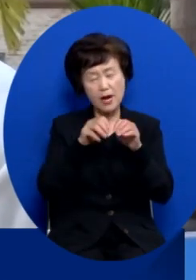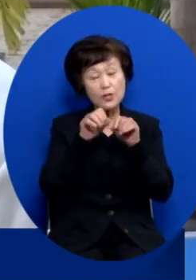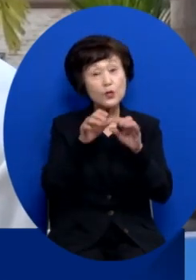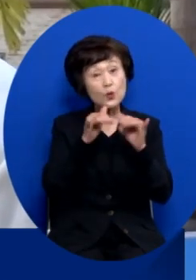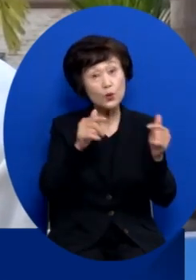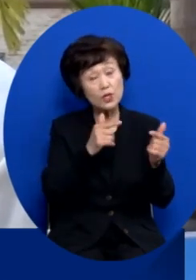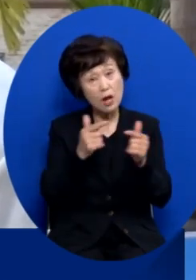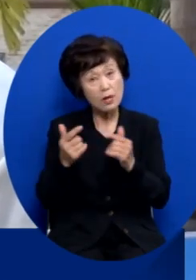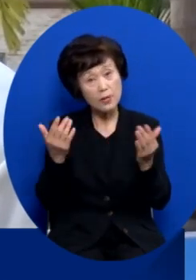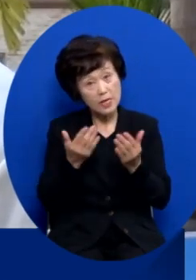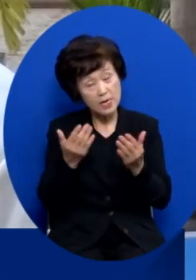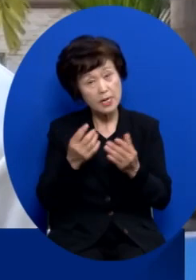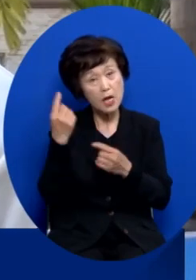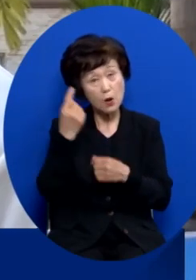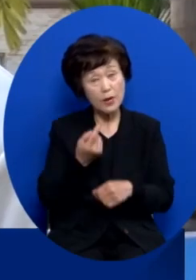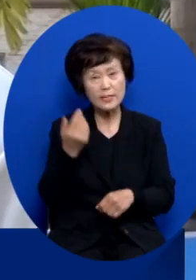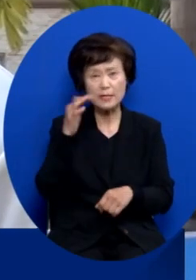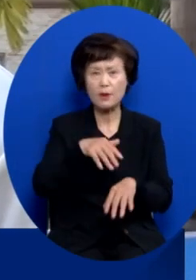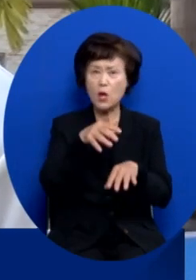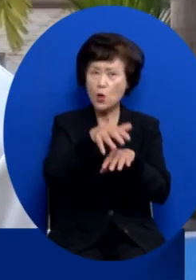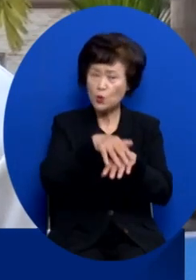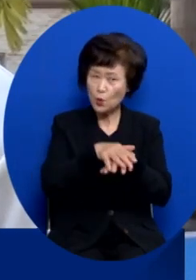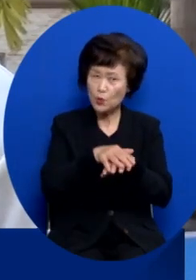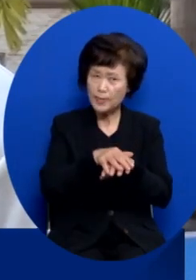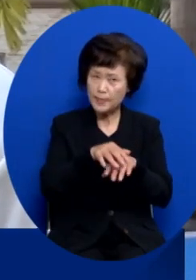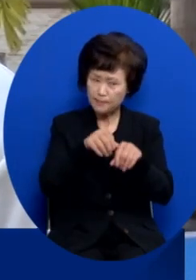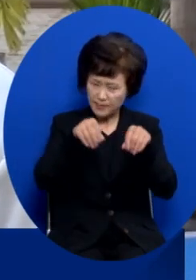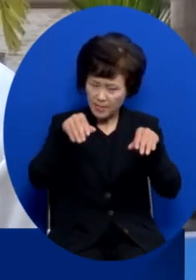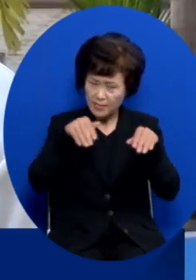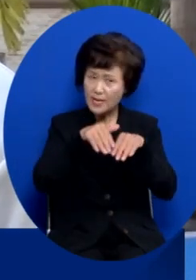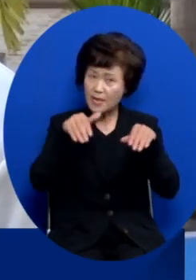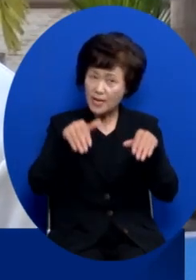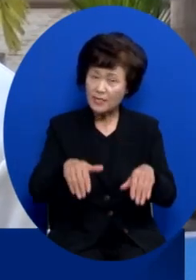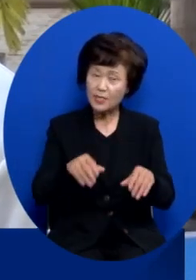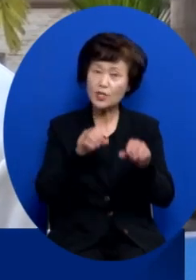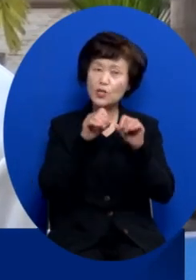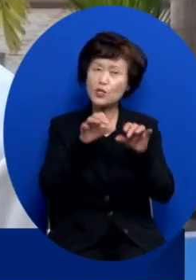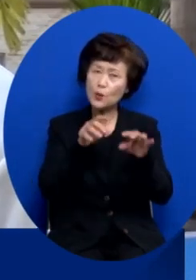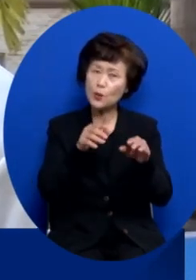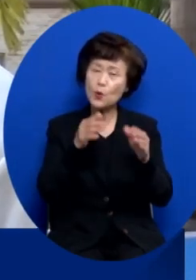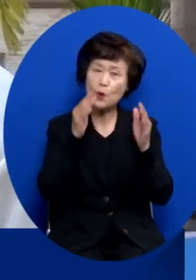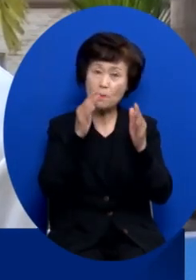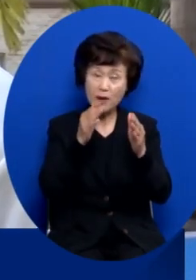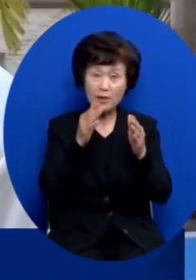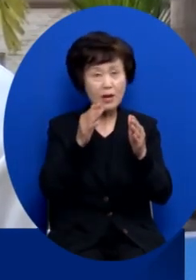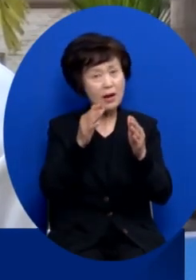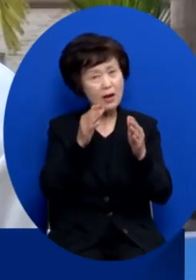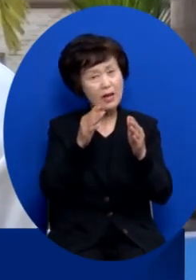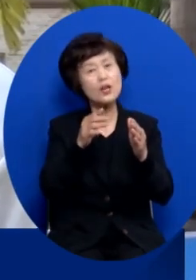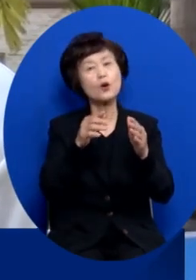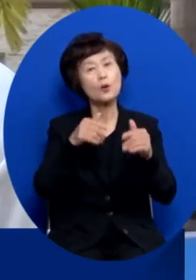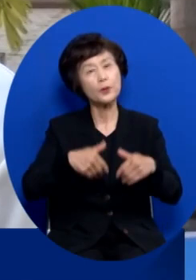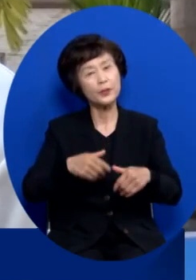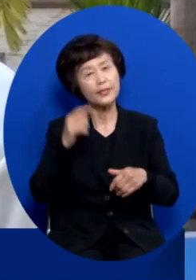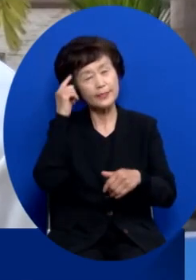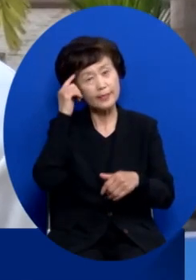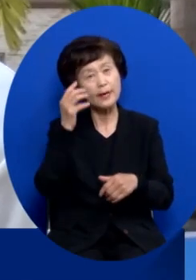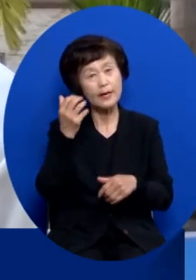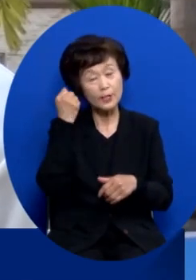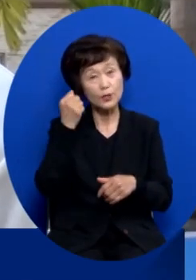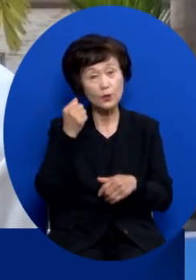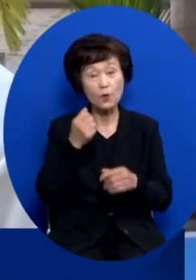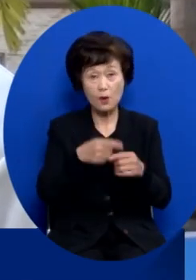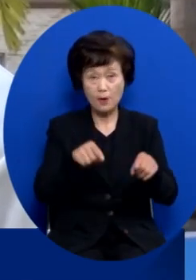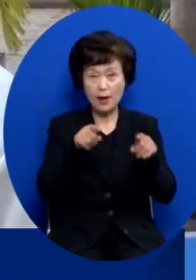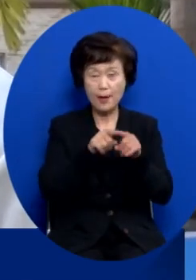했지만 조직적인 이러한 선교의 방향을 가지고 지금까지 지내왔는데 이제 앞으로는